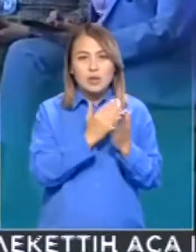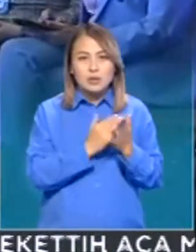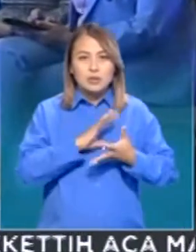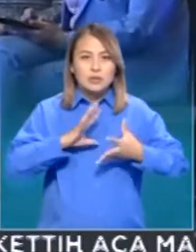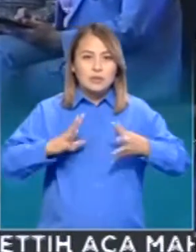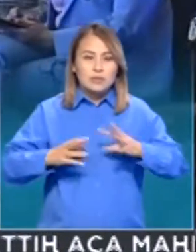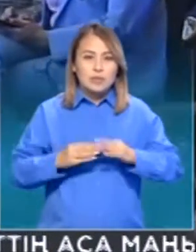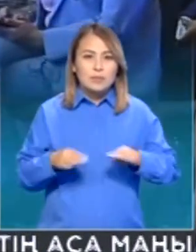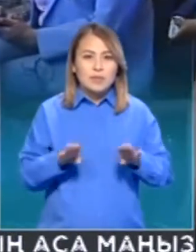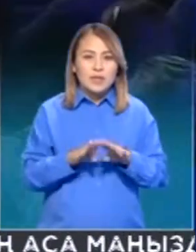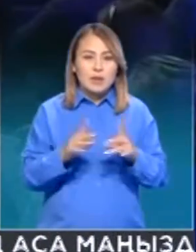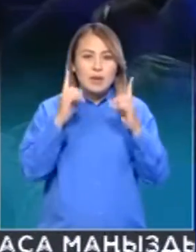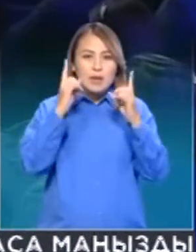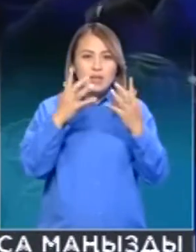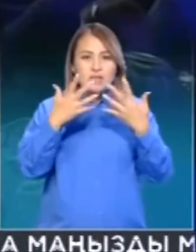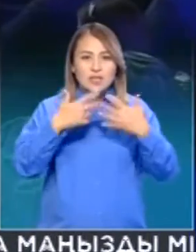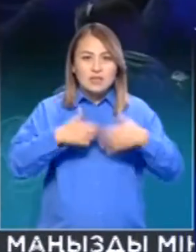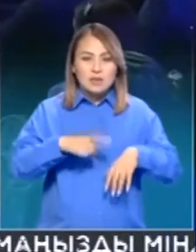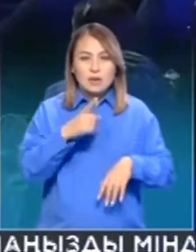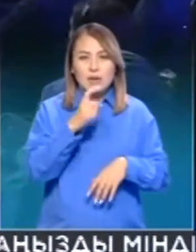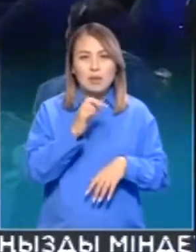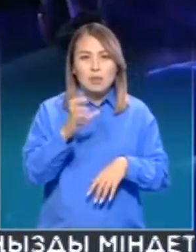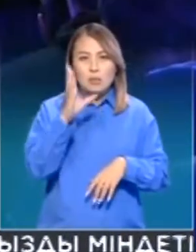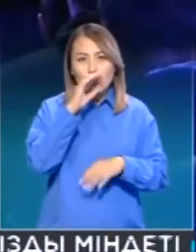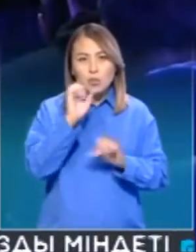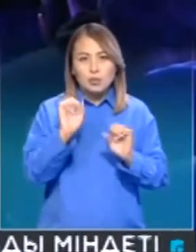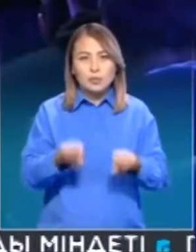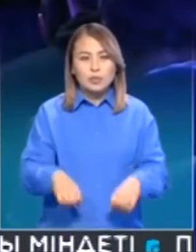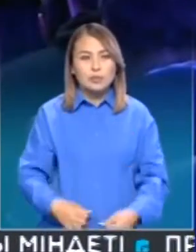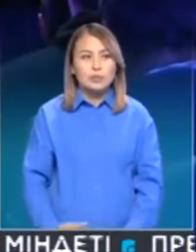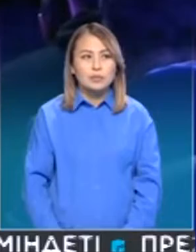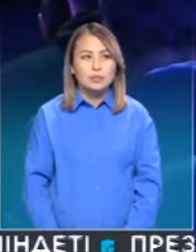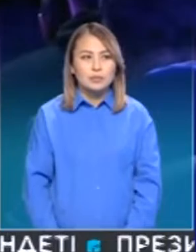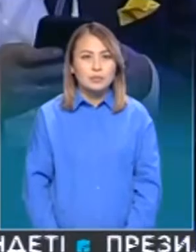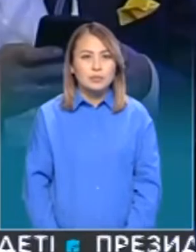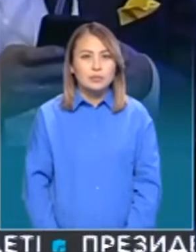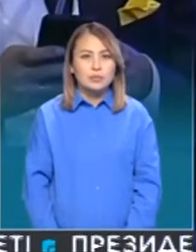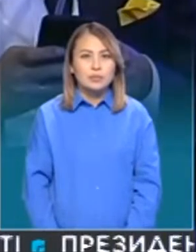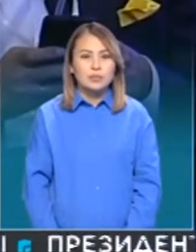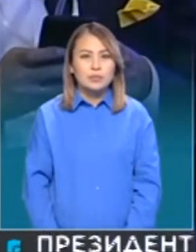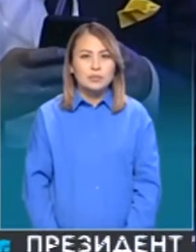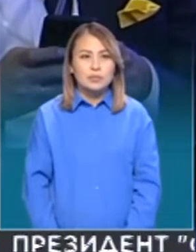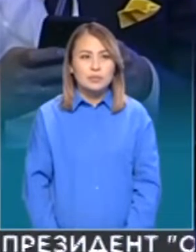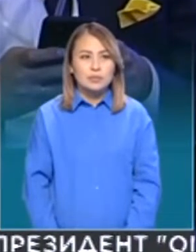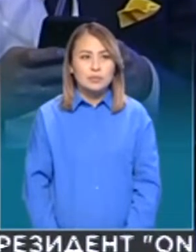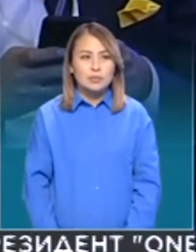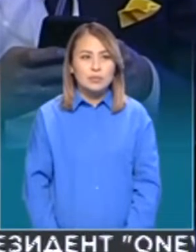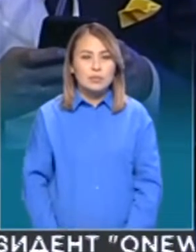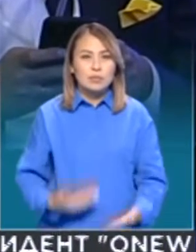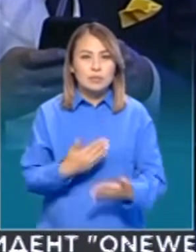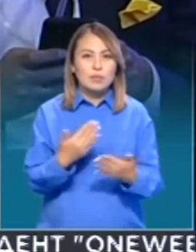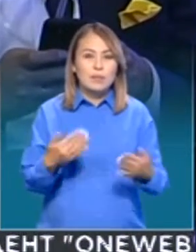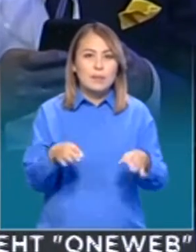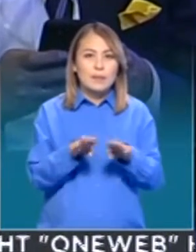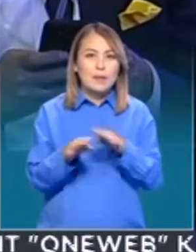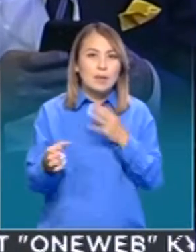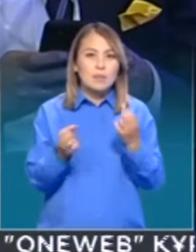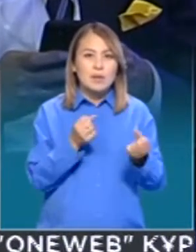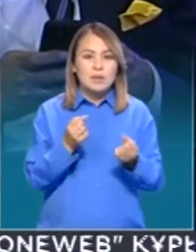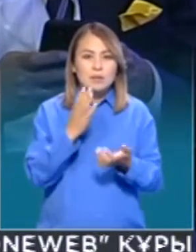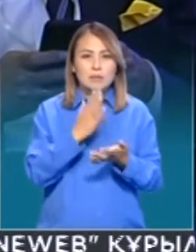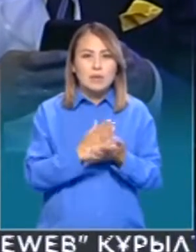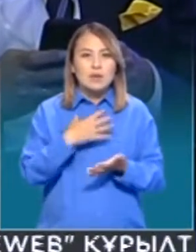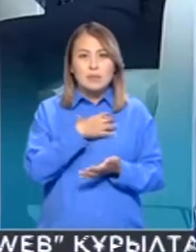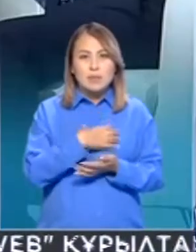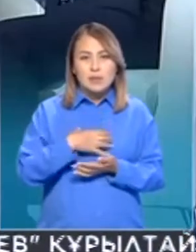болмайды, ол үшін әрі цифрлық хабтардың біріне айналу міндеті тұр. Прочный задел для этого уже имеется. Бұл үшін берік негіз бар.